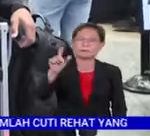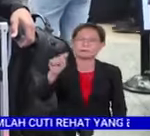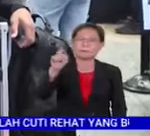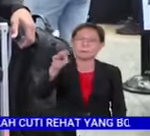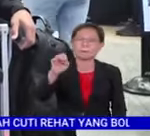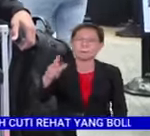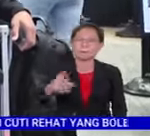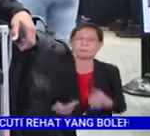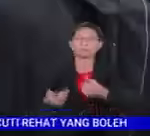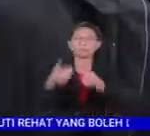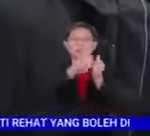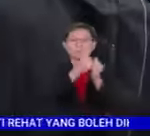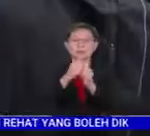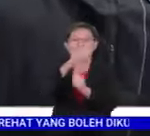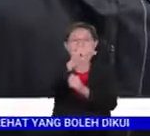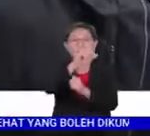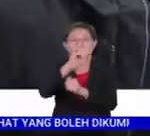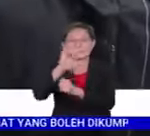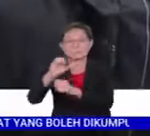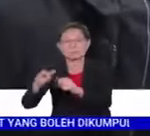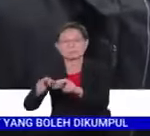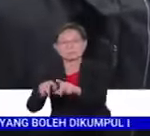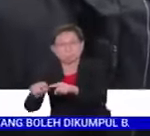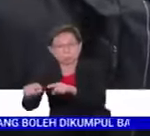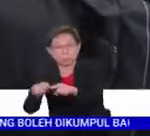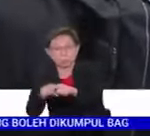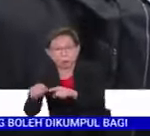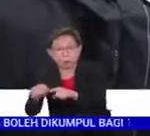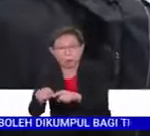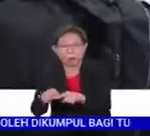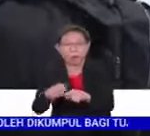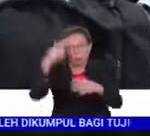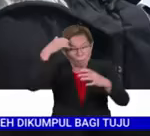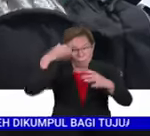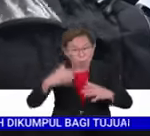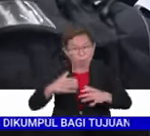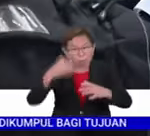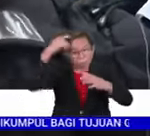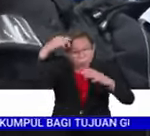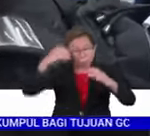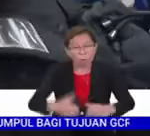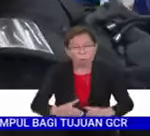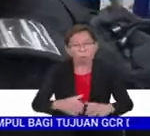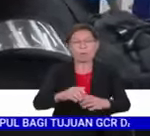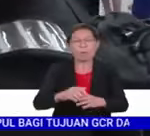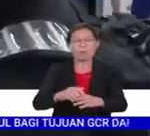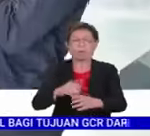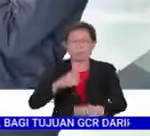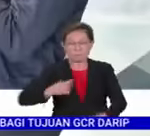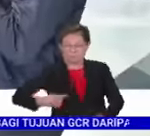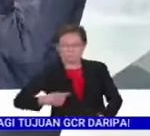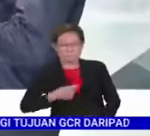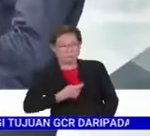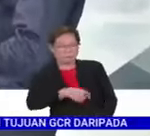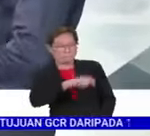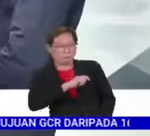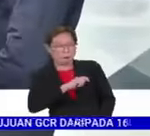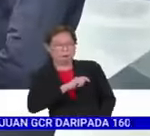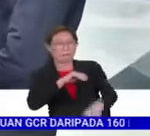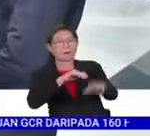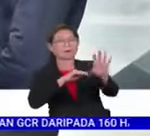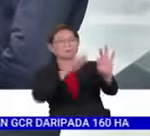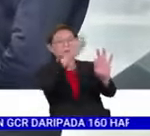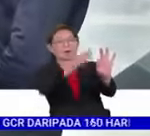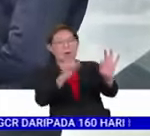bersama pasukan SIC Racing berkata, keputusan dalam perlumbaan di Lita Aragon, Spanyol pada 9 Oktober depan akan